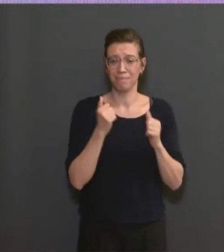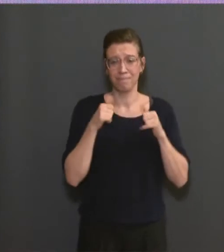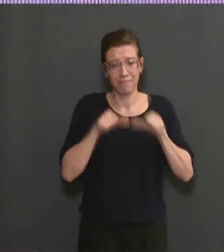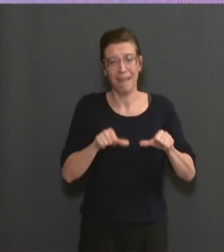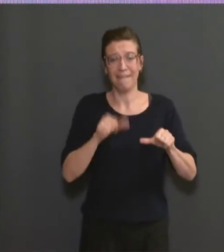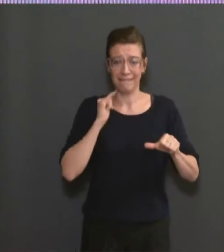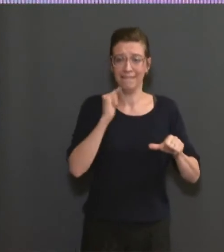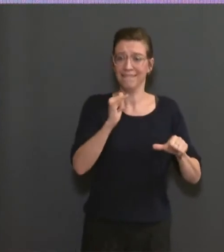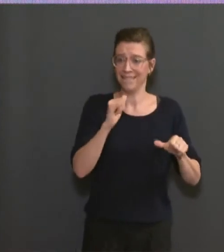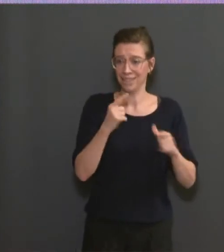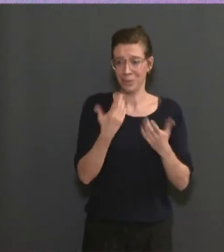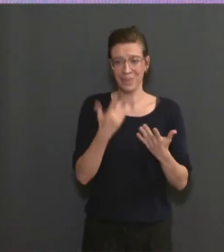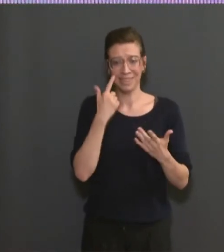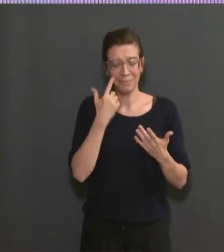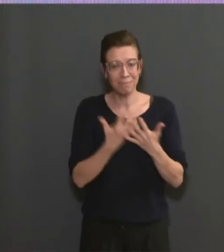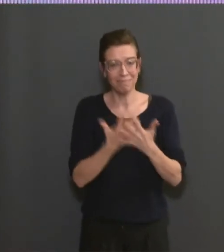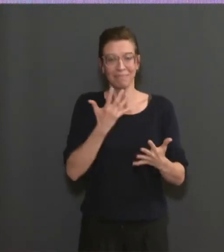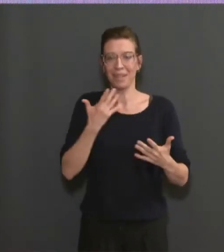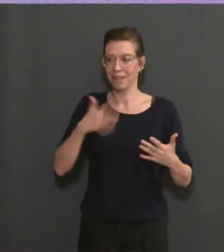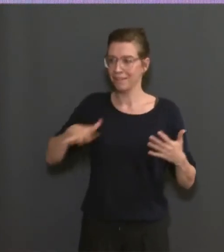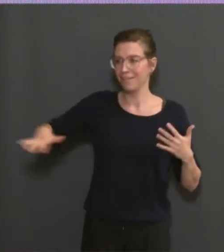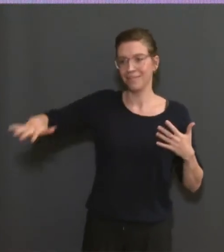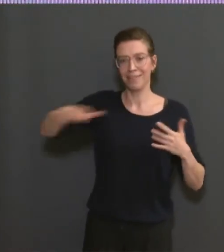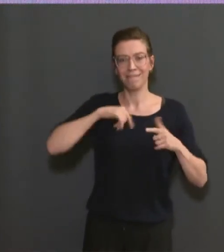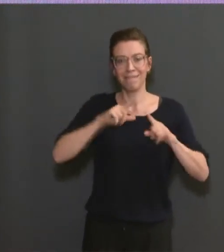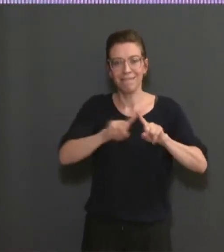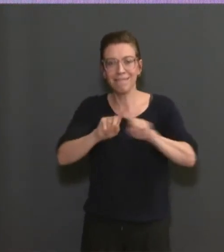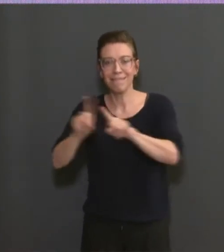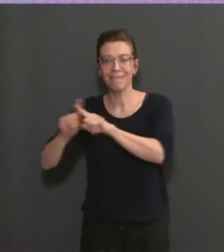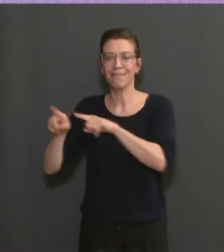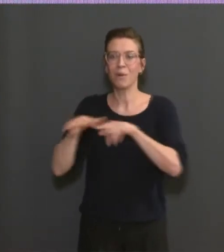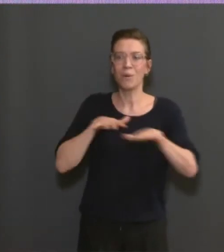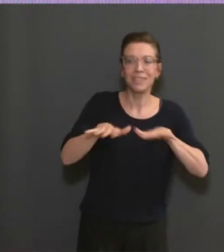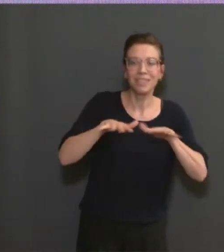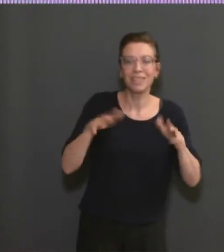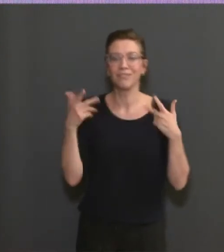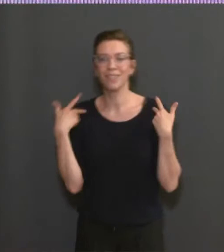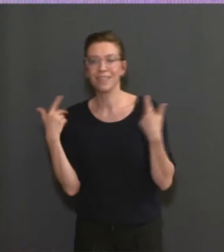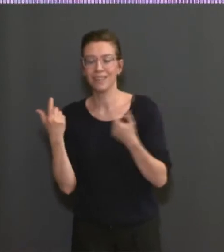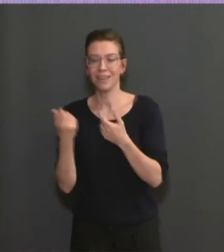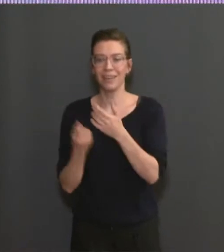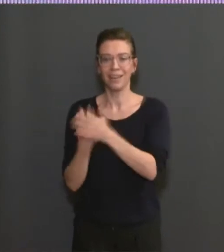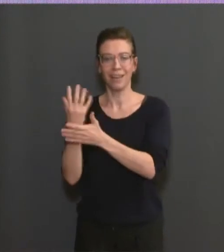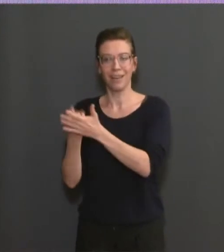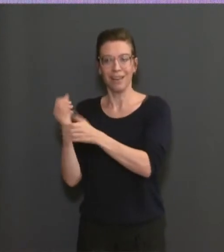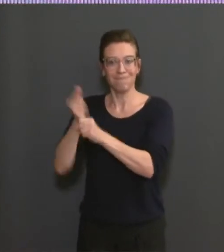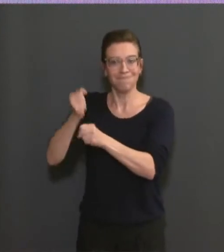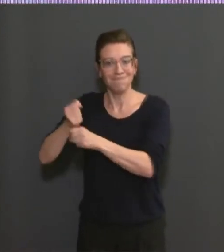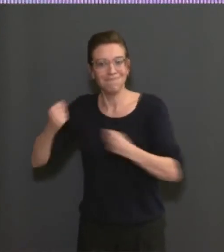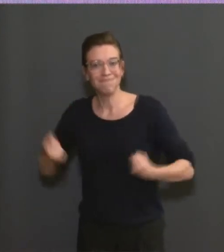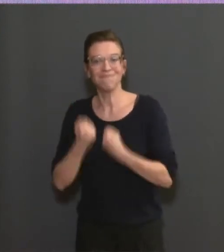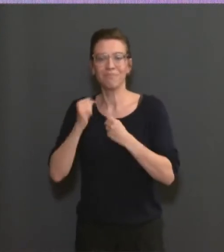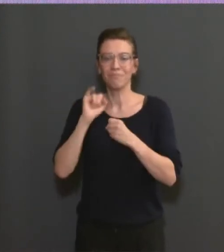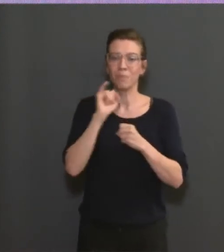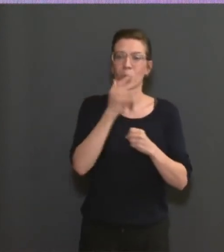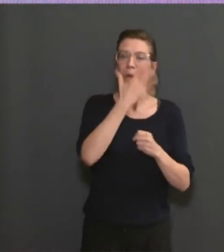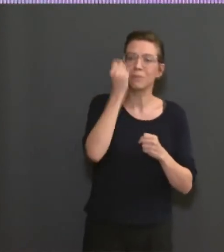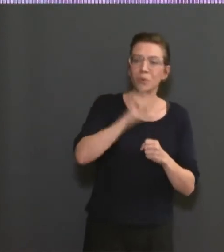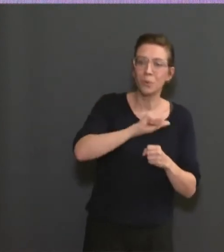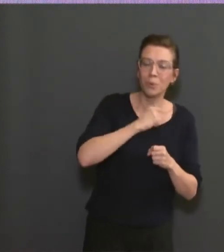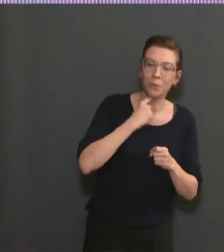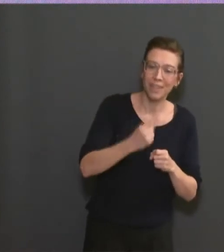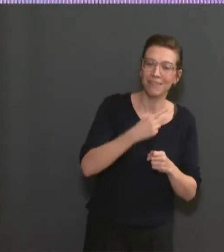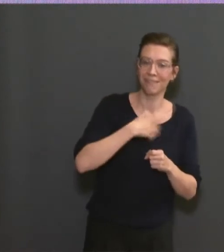Zorg voor Licht, maar ook spontane lokale initiatieven zorgen in deze vreemde periode voor de nodige samenhorigheid